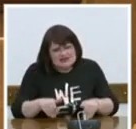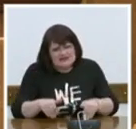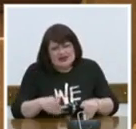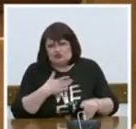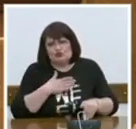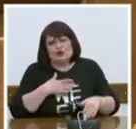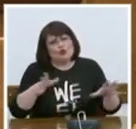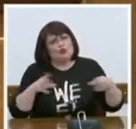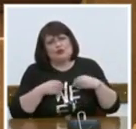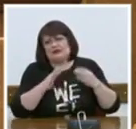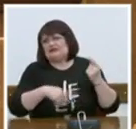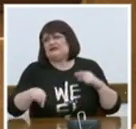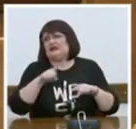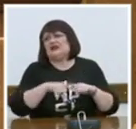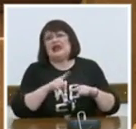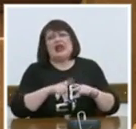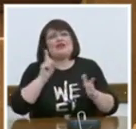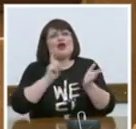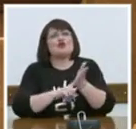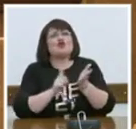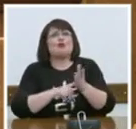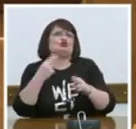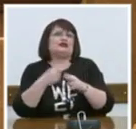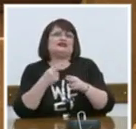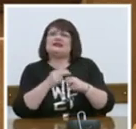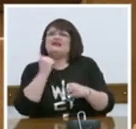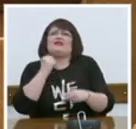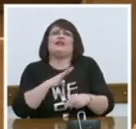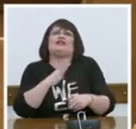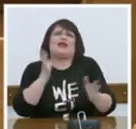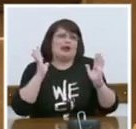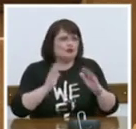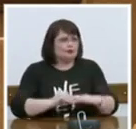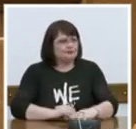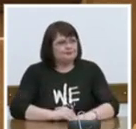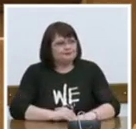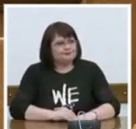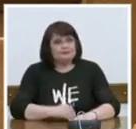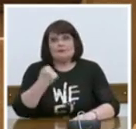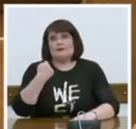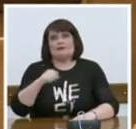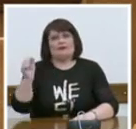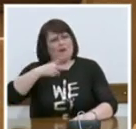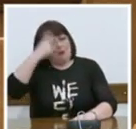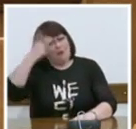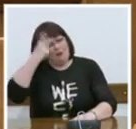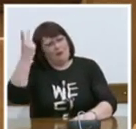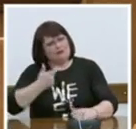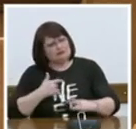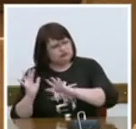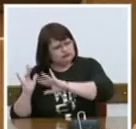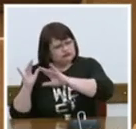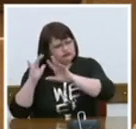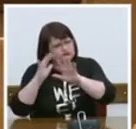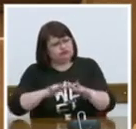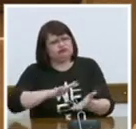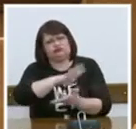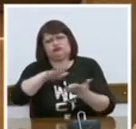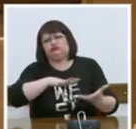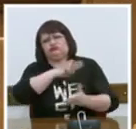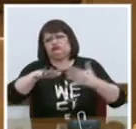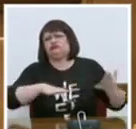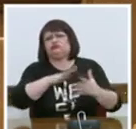μας και να ασπαστούν τους νόμους και τις αξίες μας. Δεν θα συνενέσουμε στην ανεξέλεγκτη πληθυσμιακή αλλίωση που